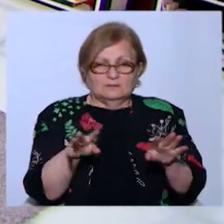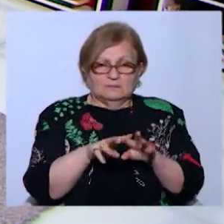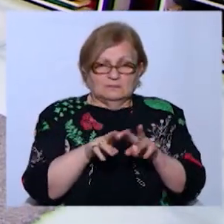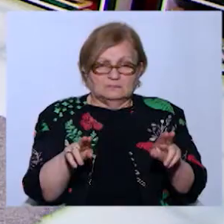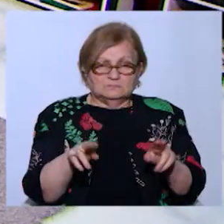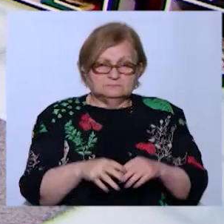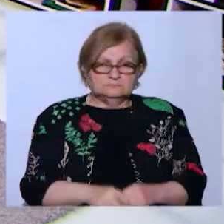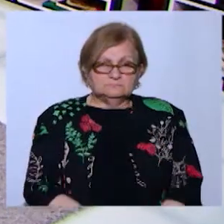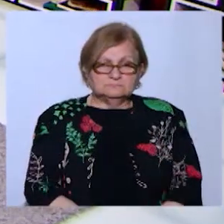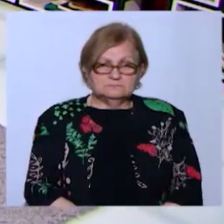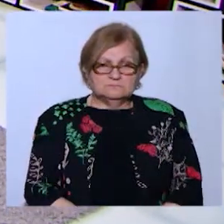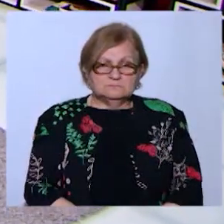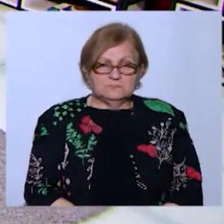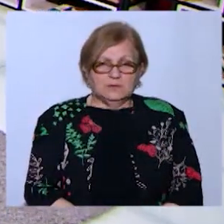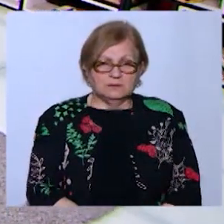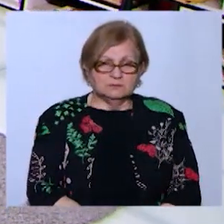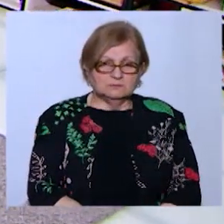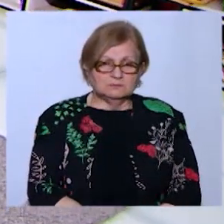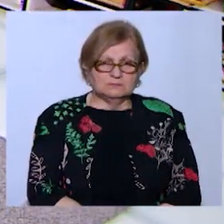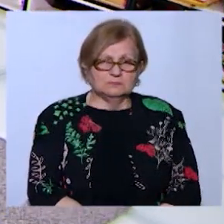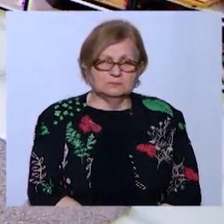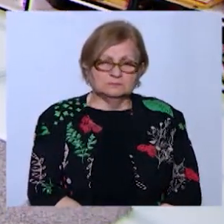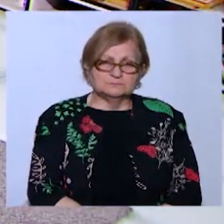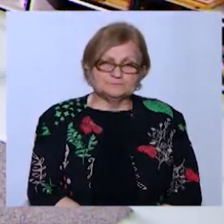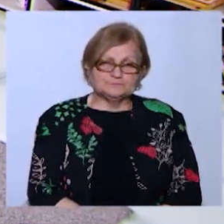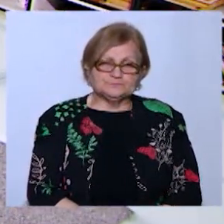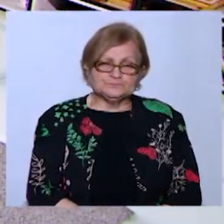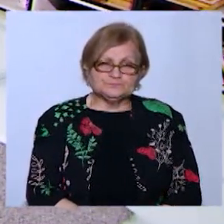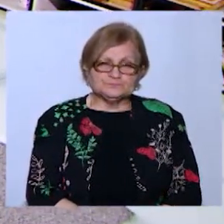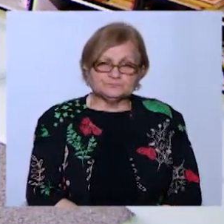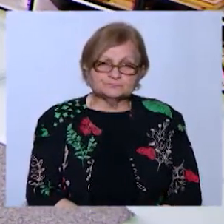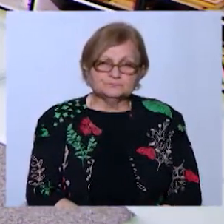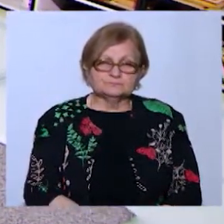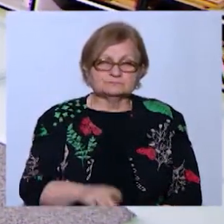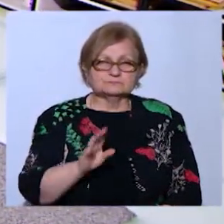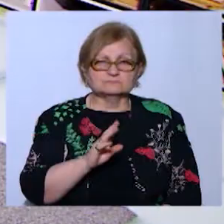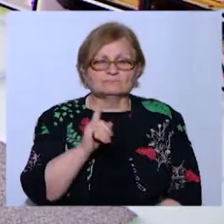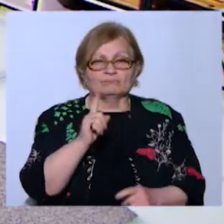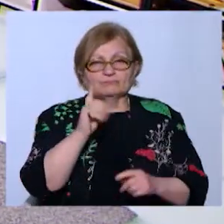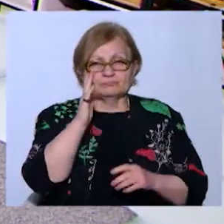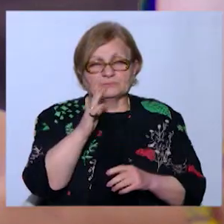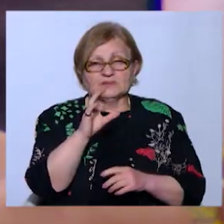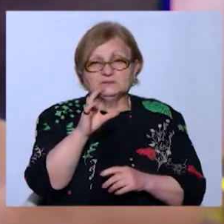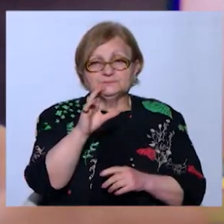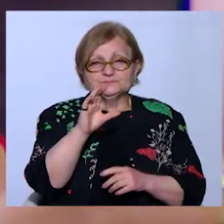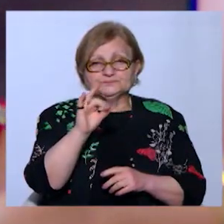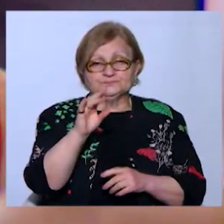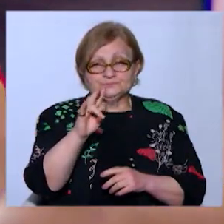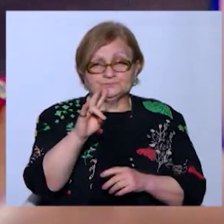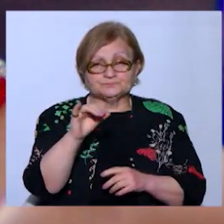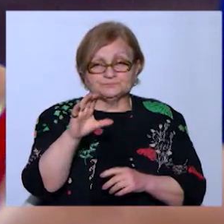არ დაგაბნიოთ. მოდი ასევე ჩამოვწეროთ მაგალითად რა იქნება სინუსი ბეტა. სინუსი ბეტა